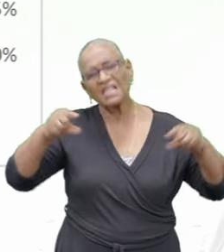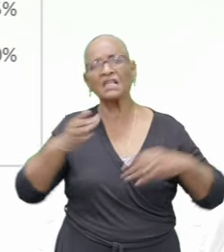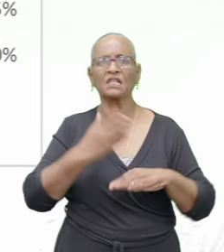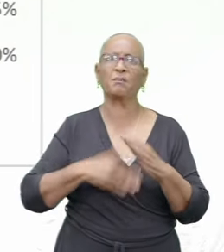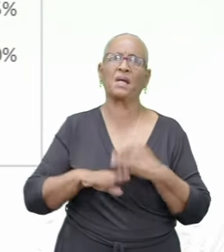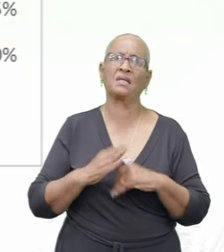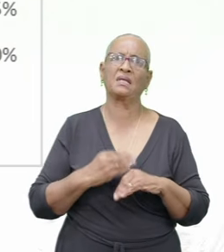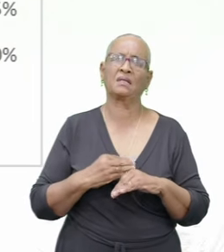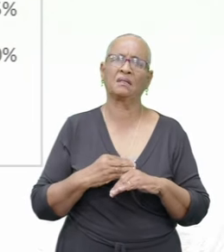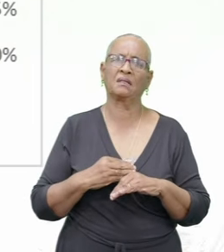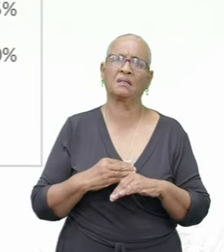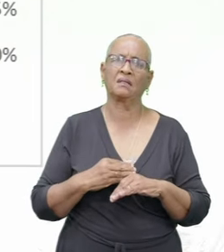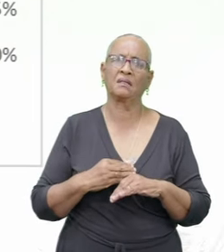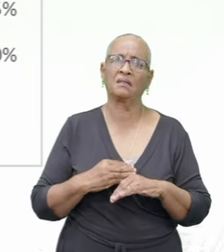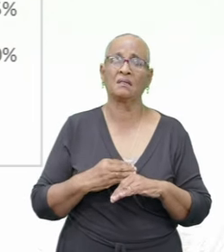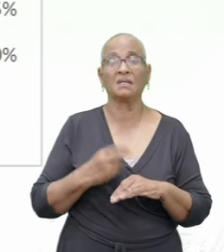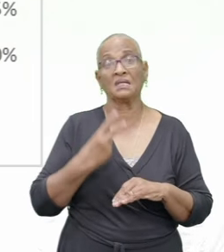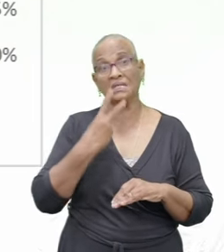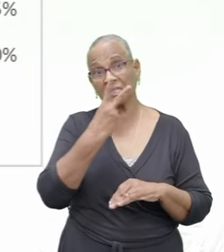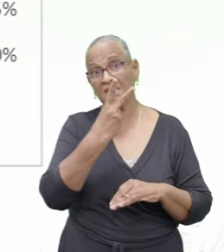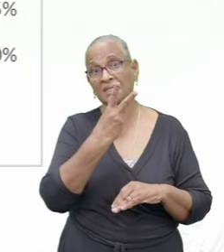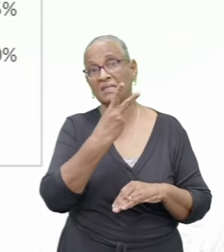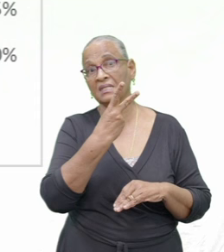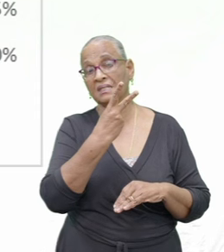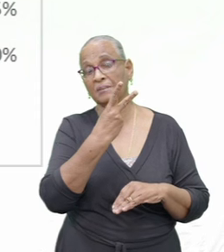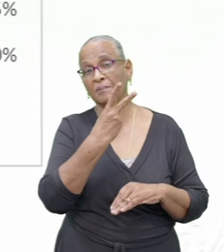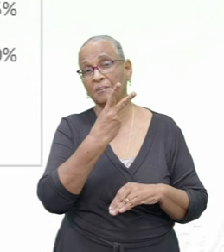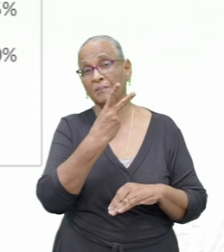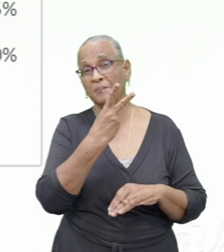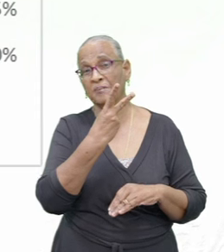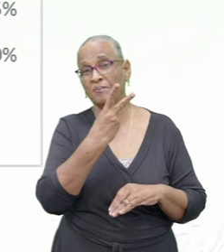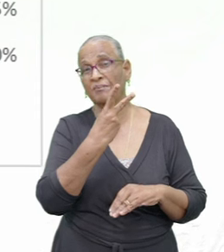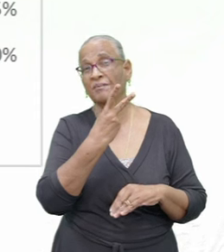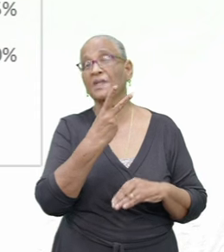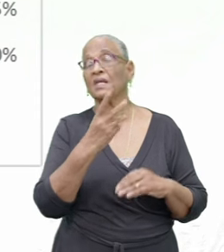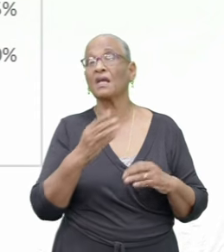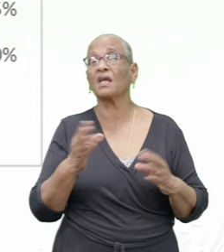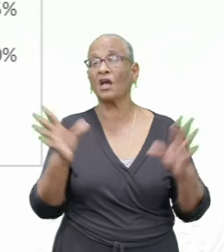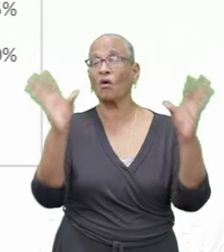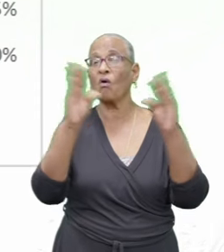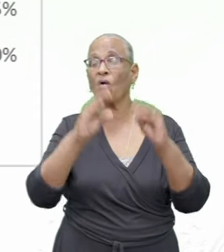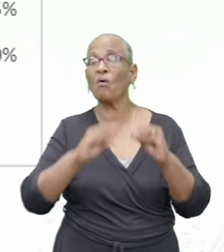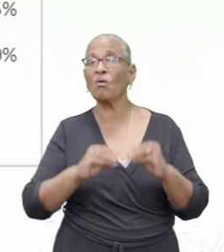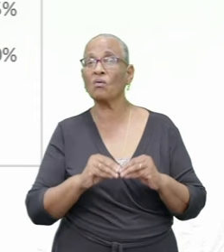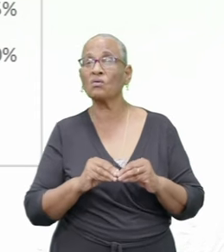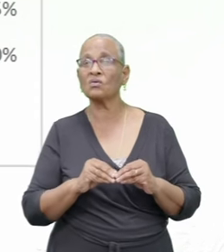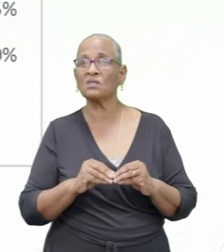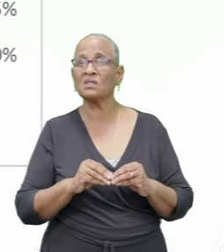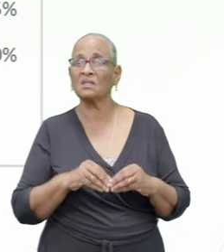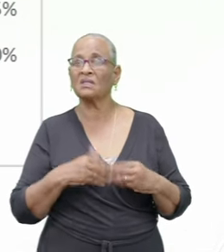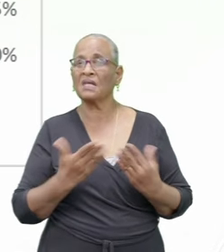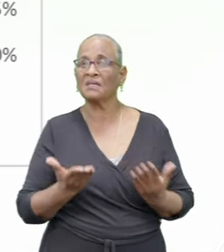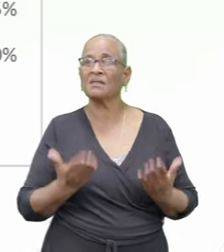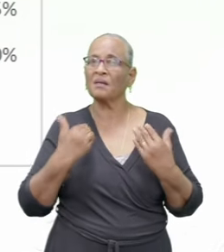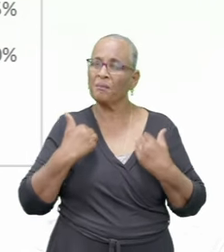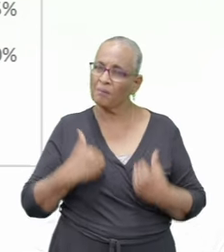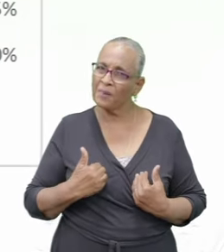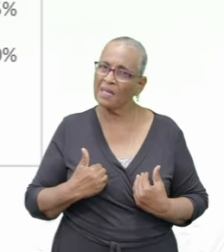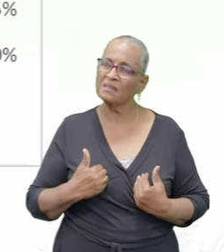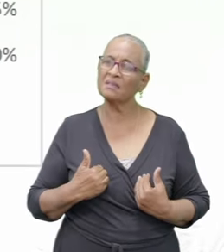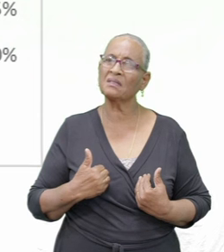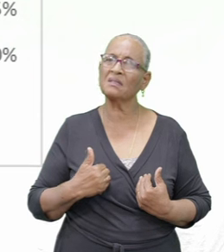gezien. U ziet het daar ook op het scherm. Die conclusie, er kunnen diverse conclusies getrokken worden. Feit is, we